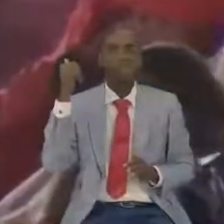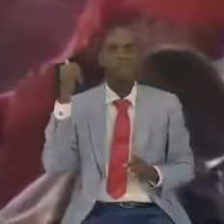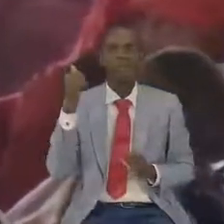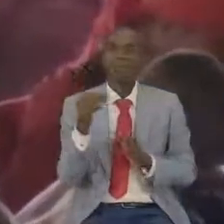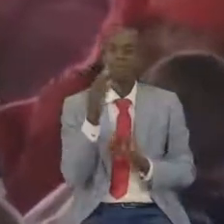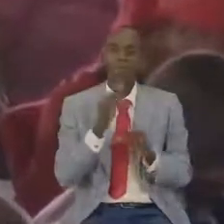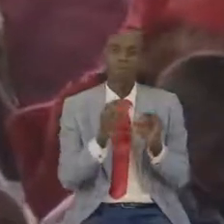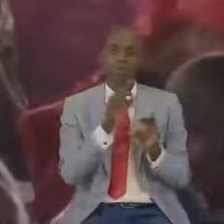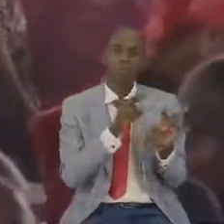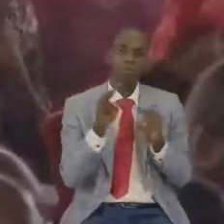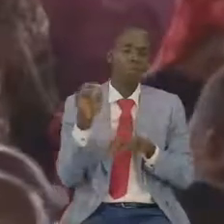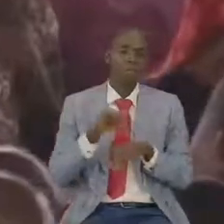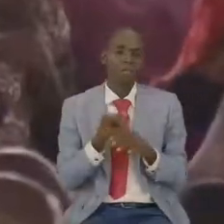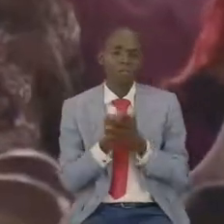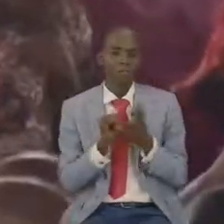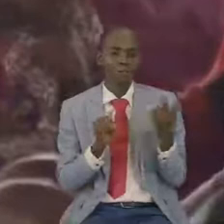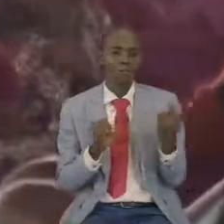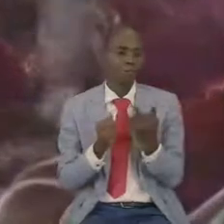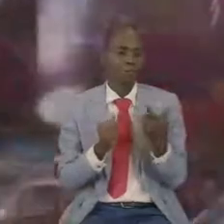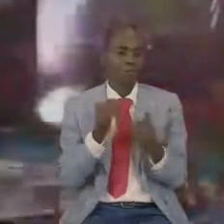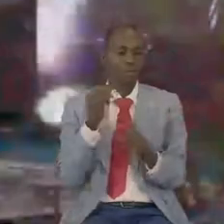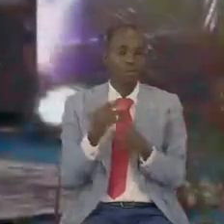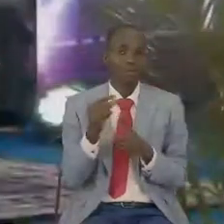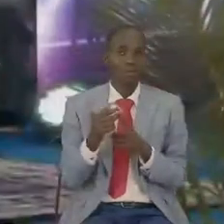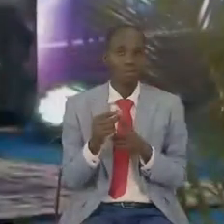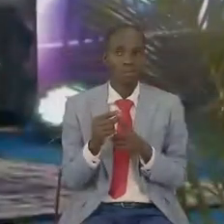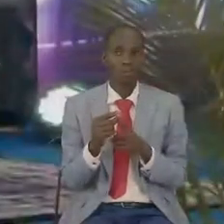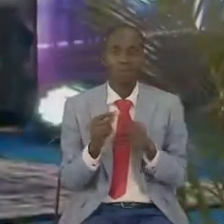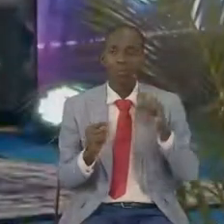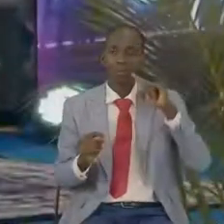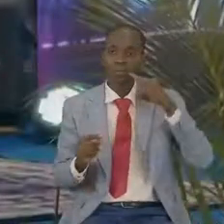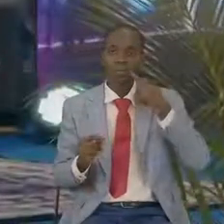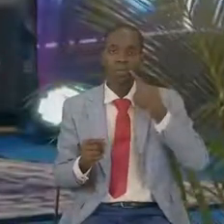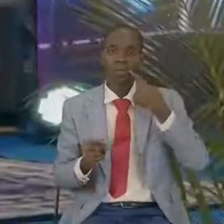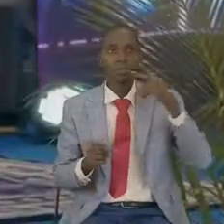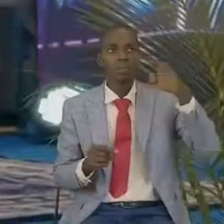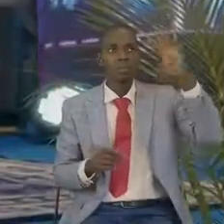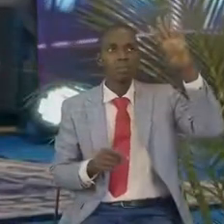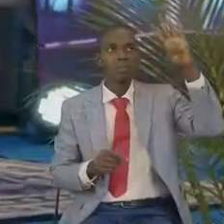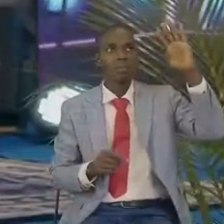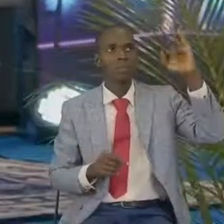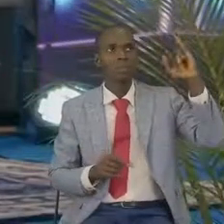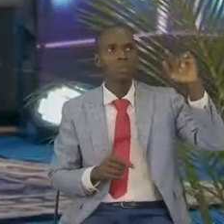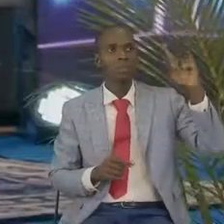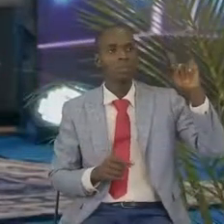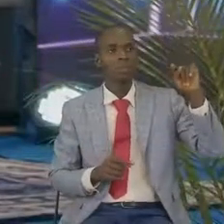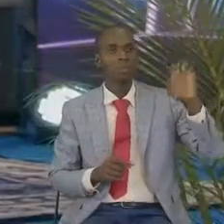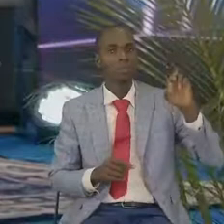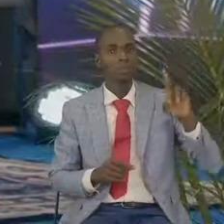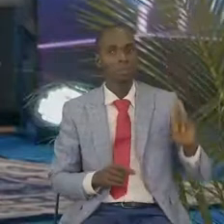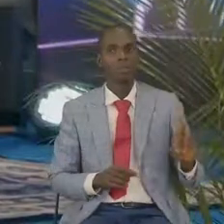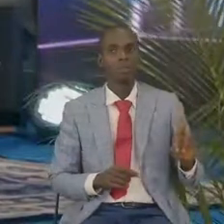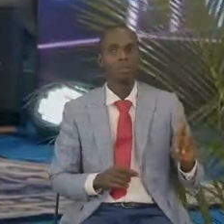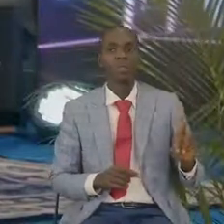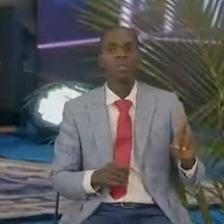Si vous regardez ces 2 mots que je viens de vous donner, amen en anglais et ensuite en